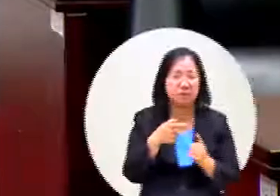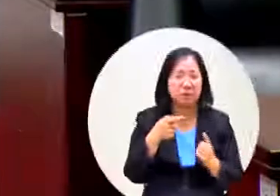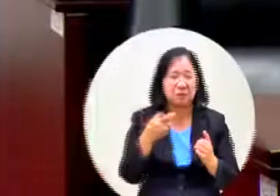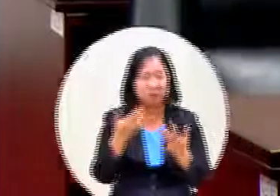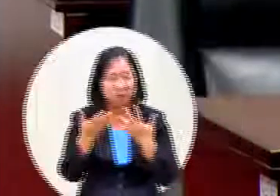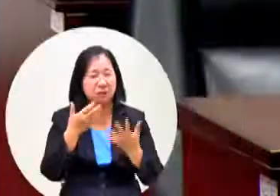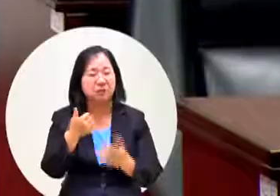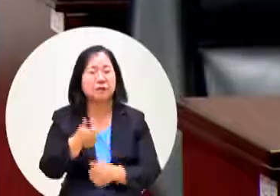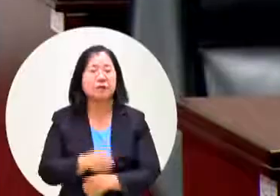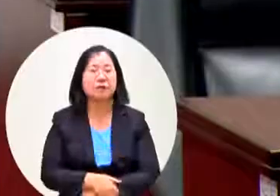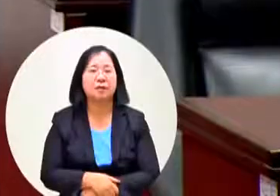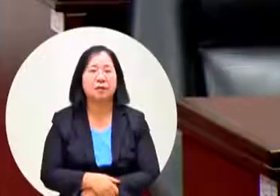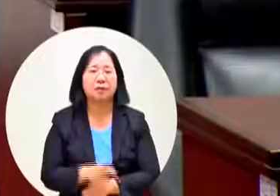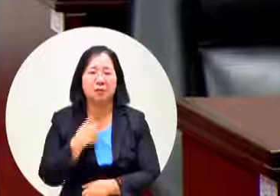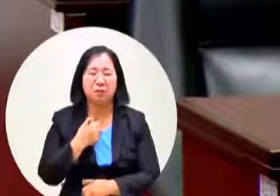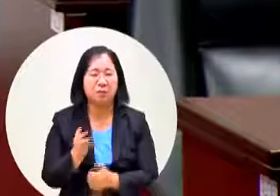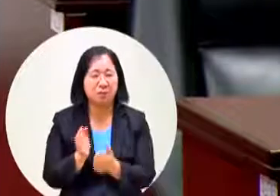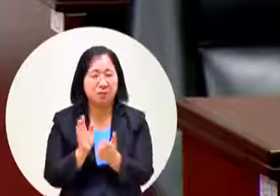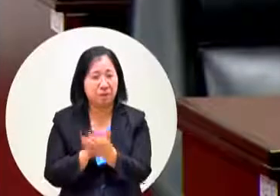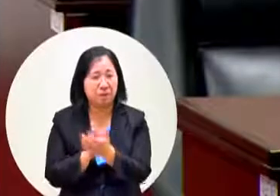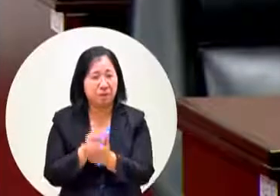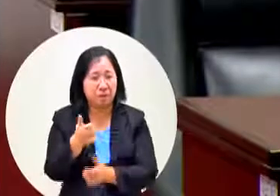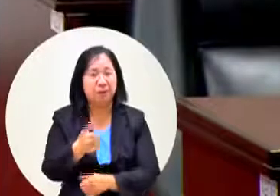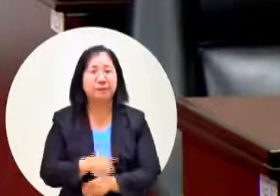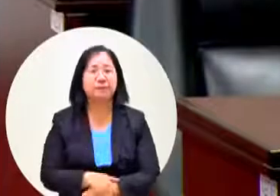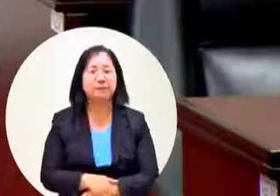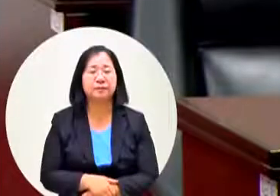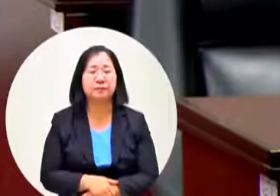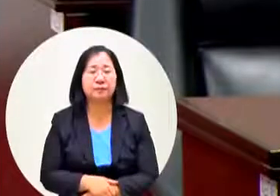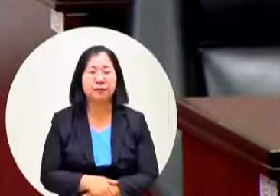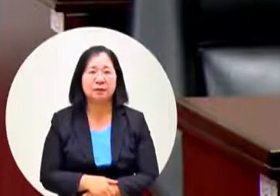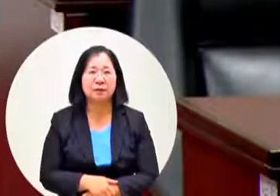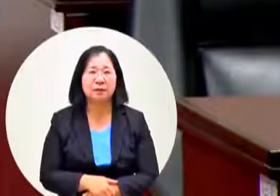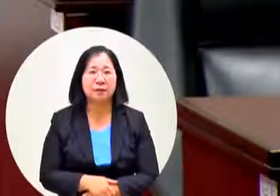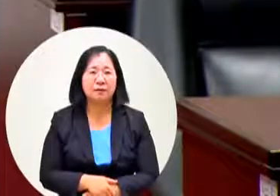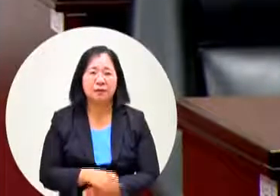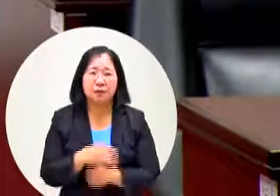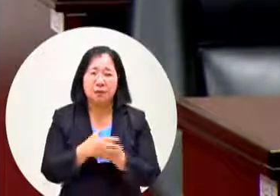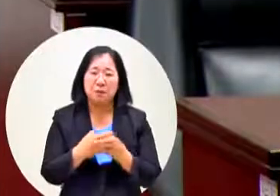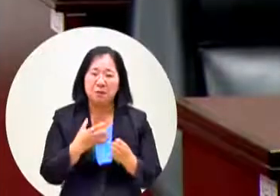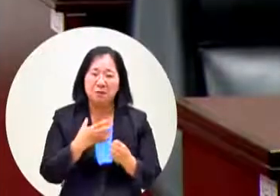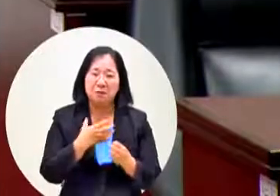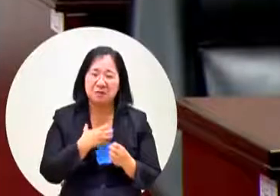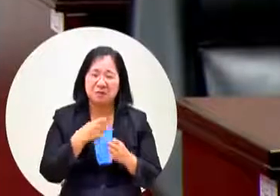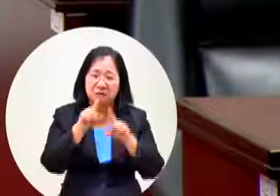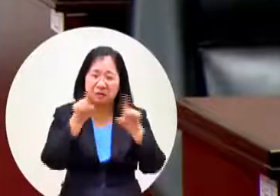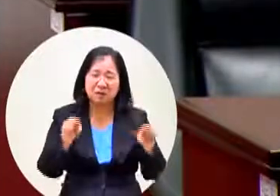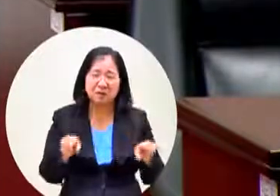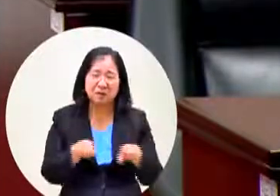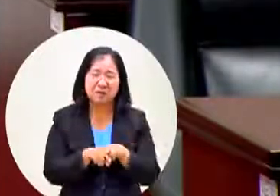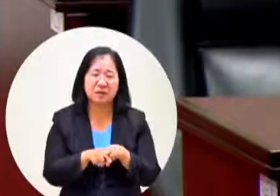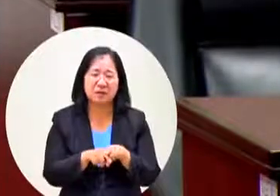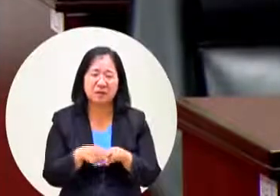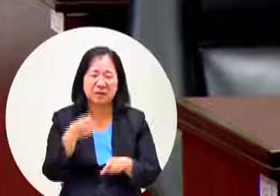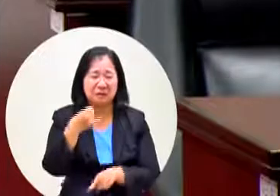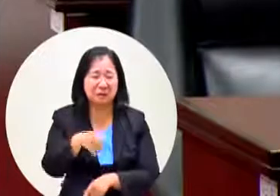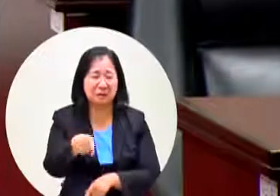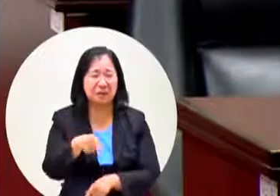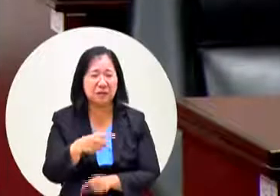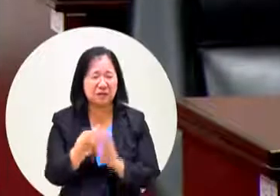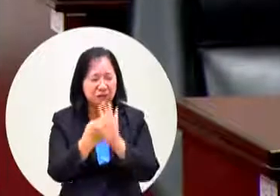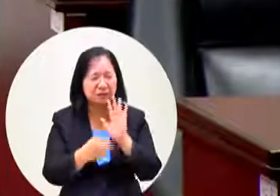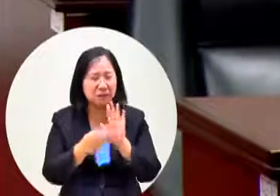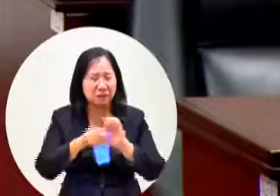有相关的这个一些问题存在。嘿， 好，咱局长请坐。 谢谢。 俺表示你